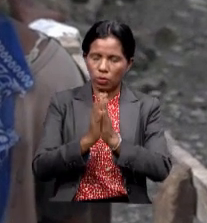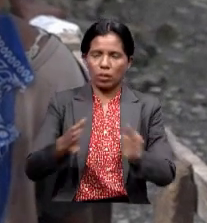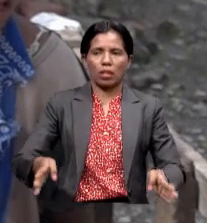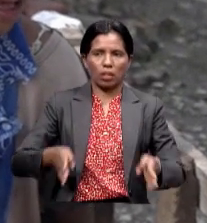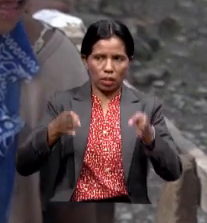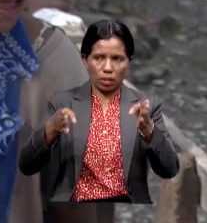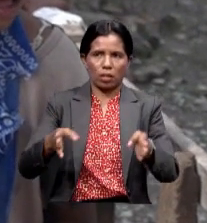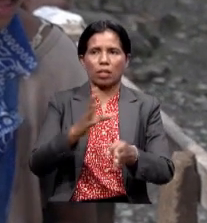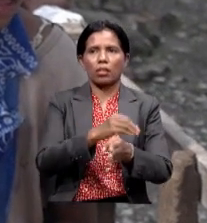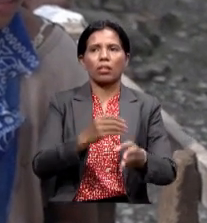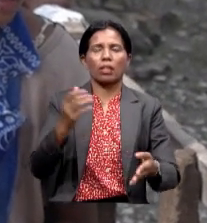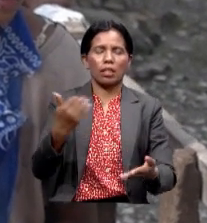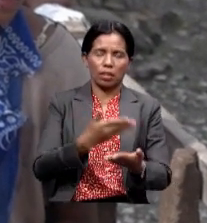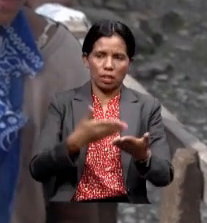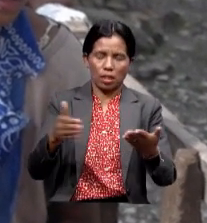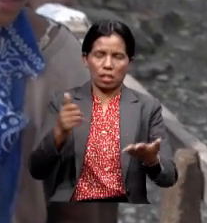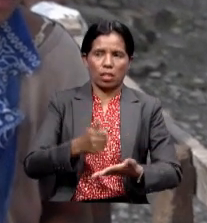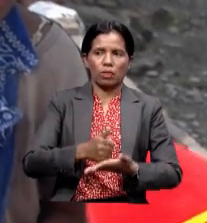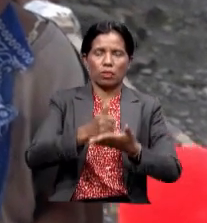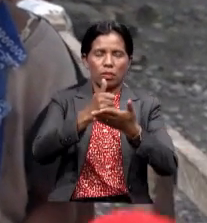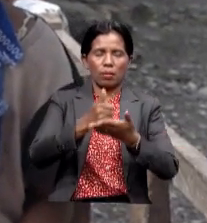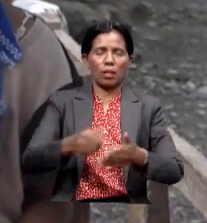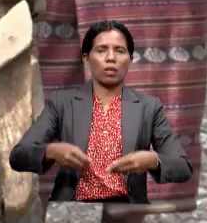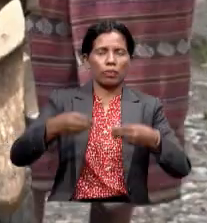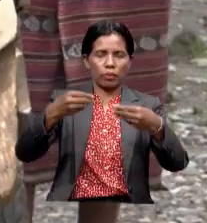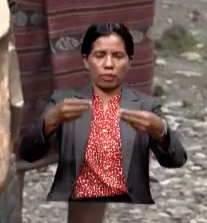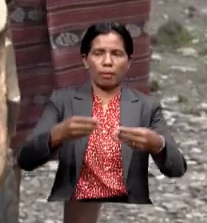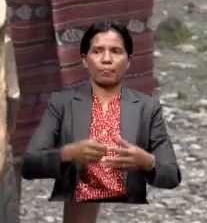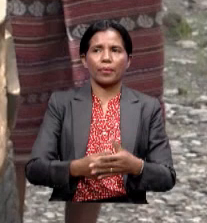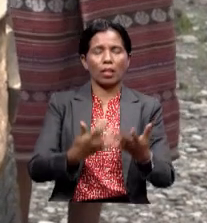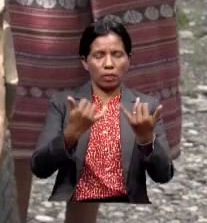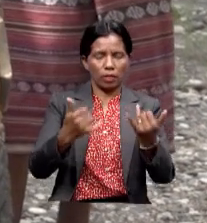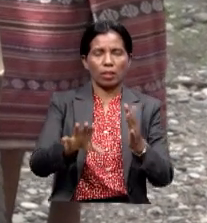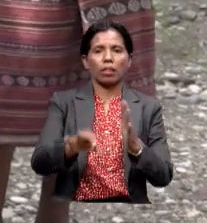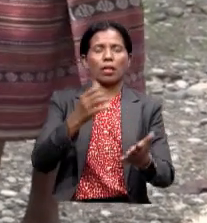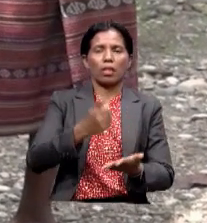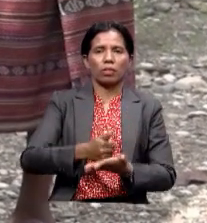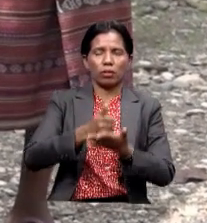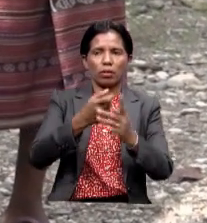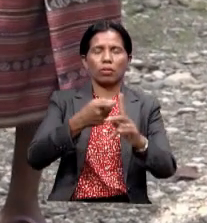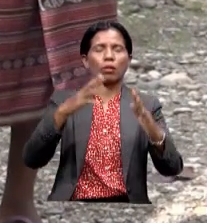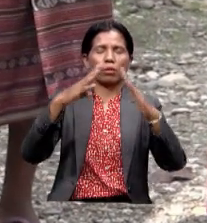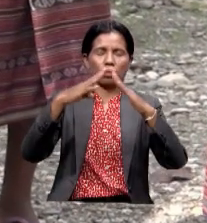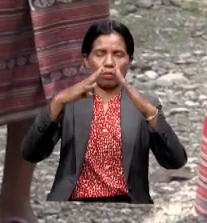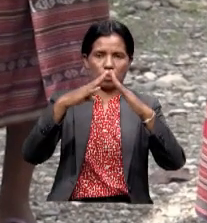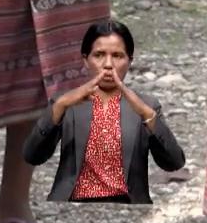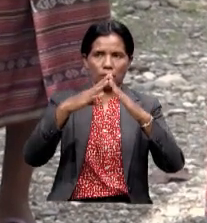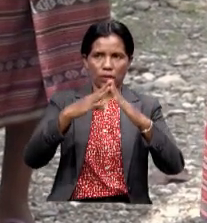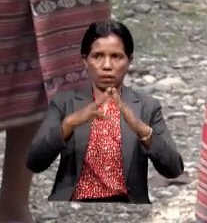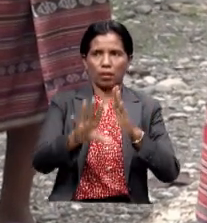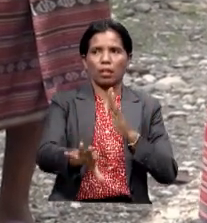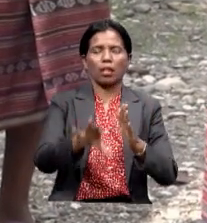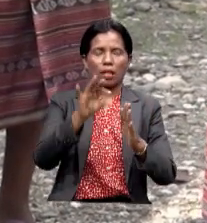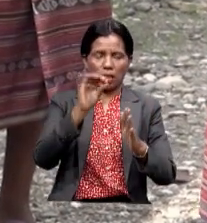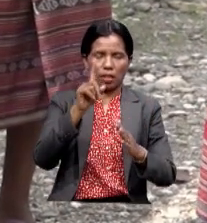ora ka u sesan azuda rumah ne be bela fuaba ita ne wandan agora dong heta ona apoyo apoyo ini bahwa umat kebit lag, nevela aling ne konsege hetan